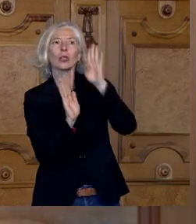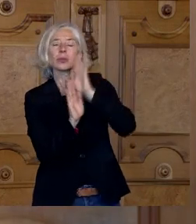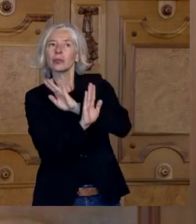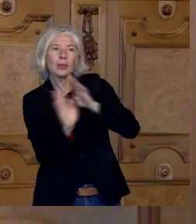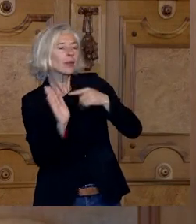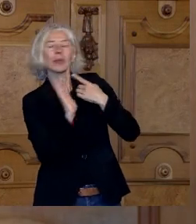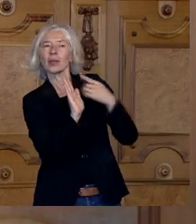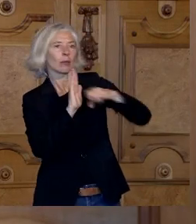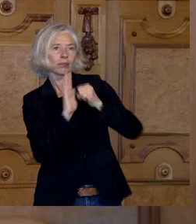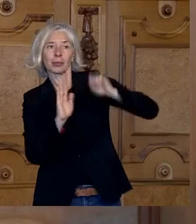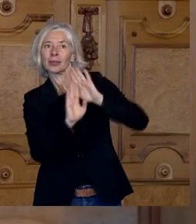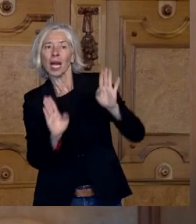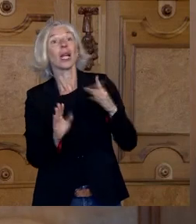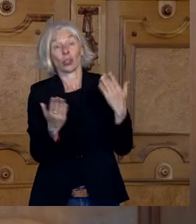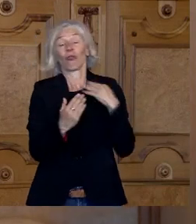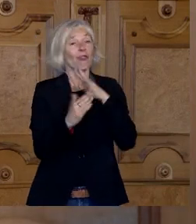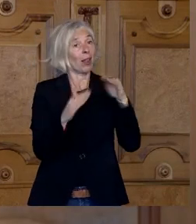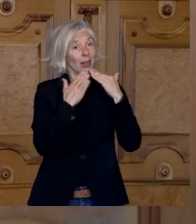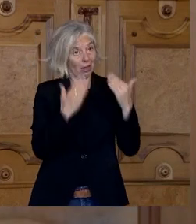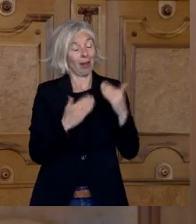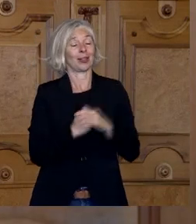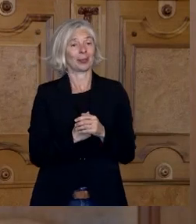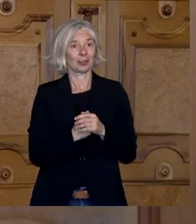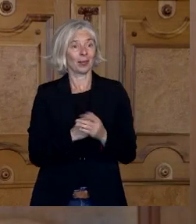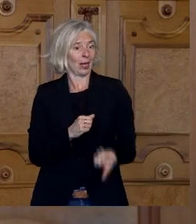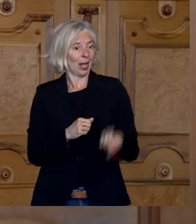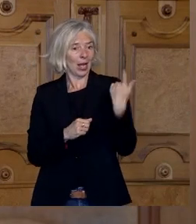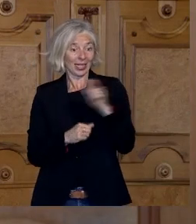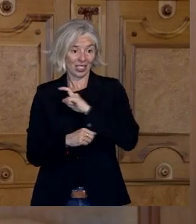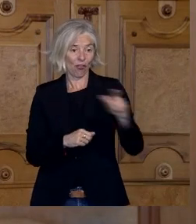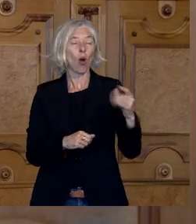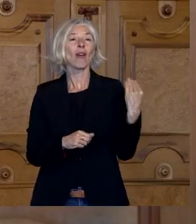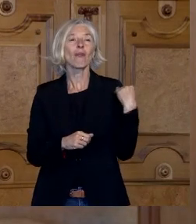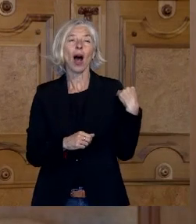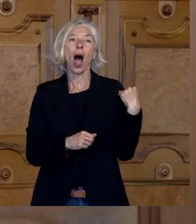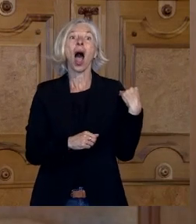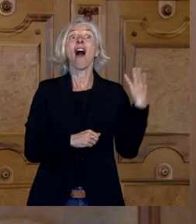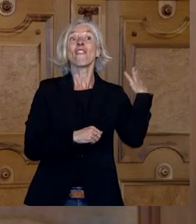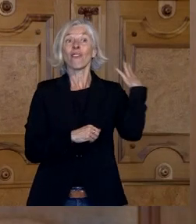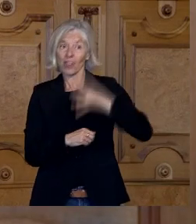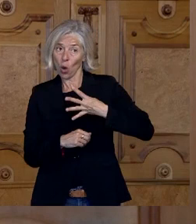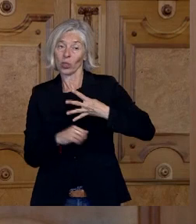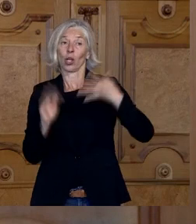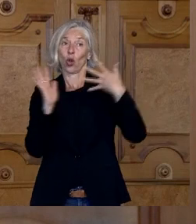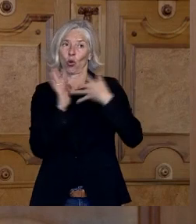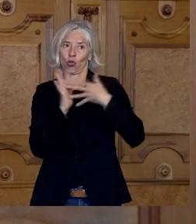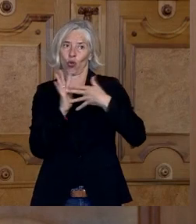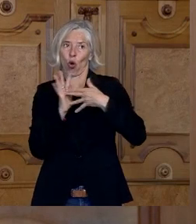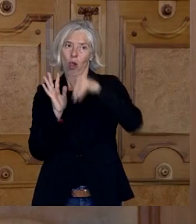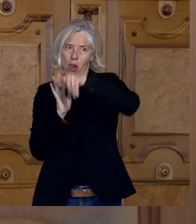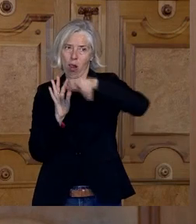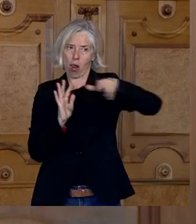Einhaltung hindringen. In der letzten Woche sind 400 Kontrollen durchgeführt worden, allein durch den Ordnungsdienst. Und ich möchte